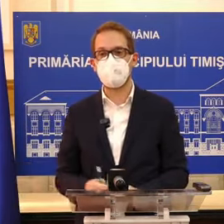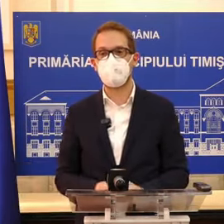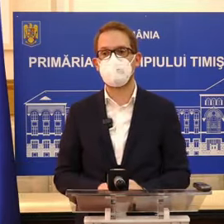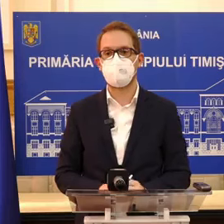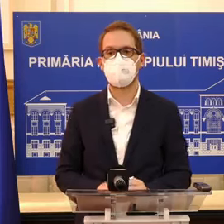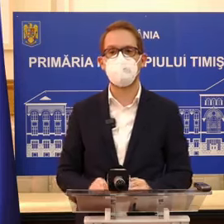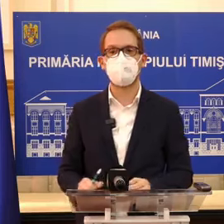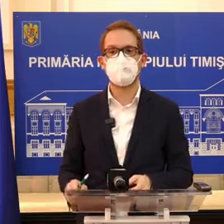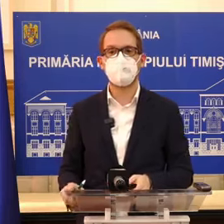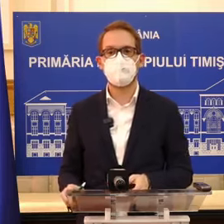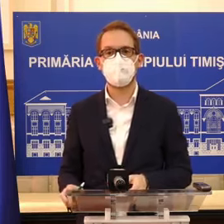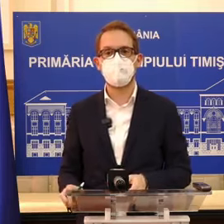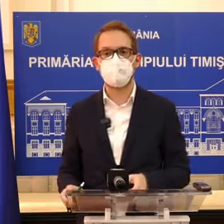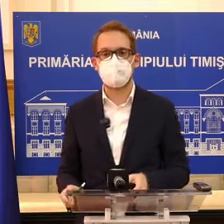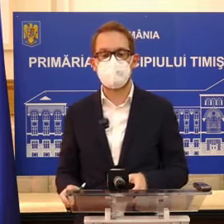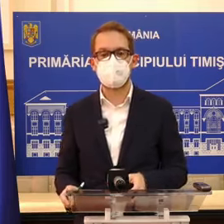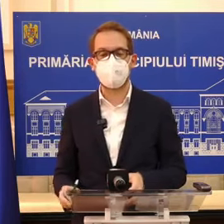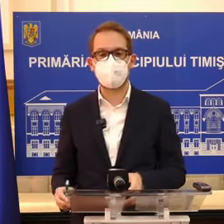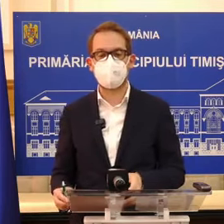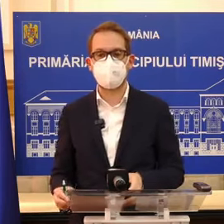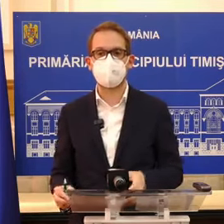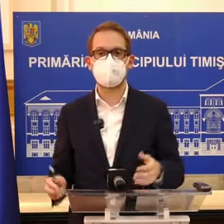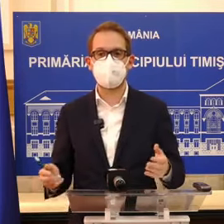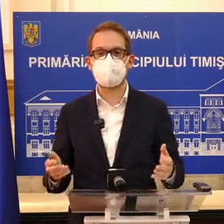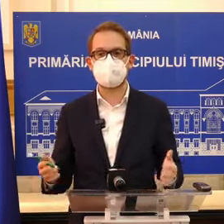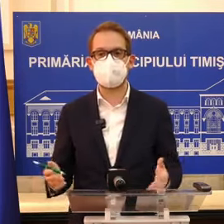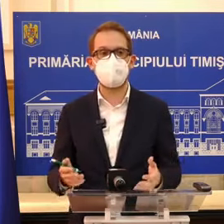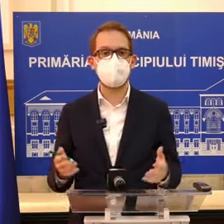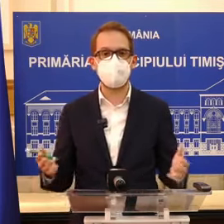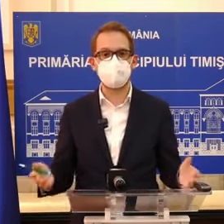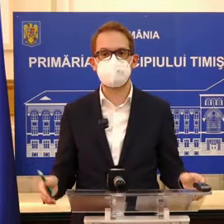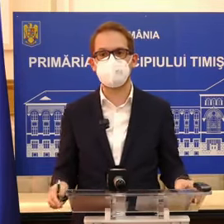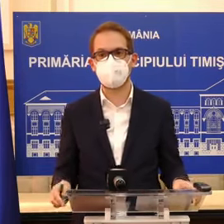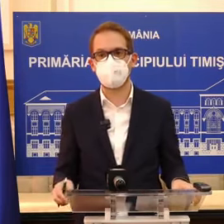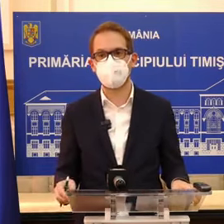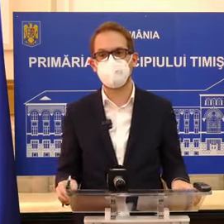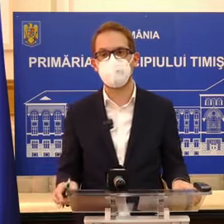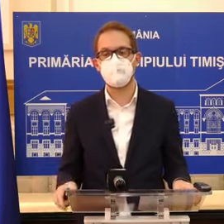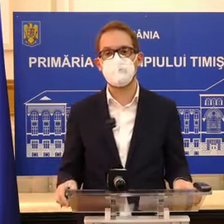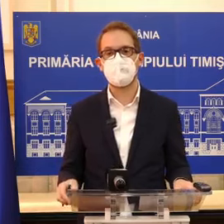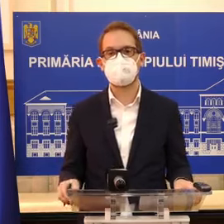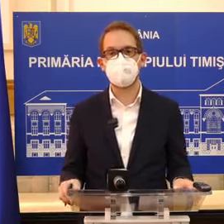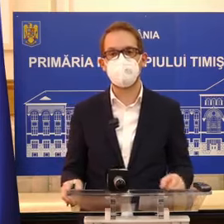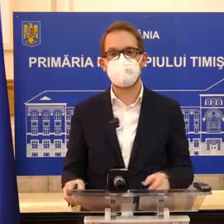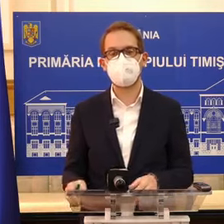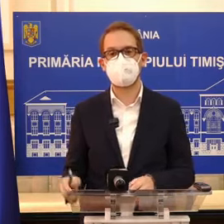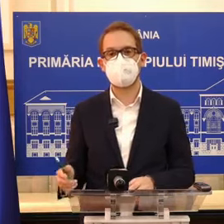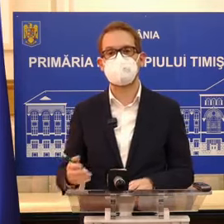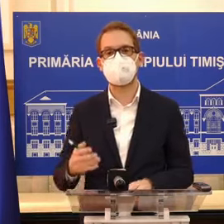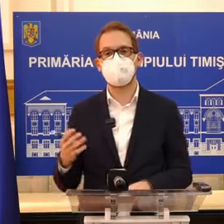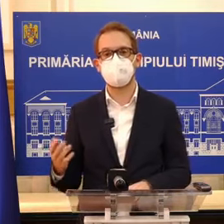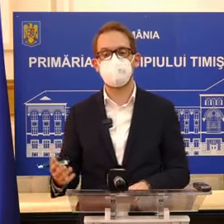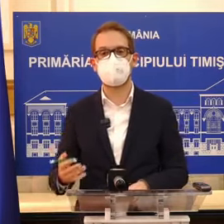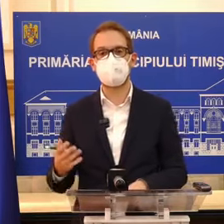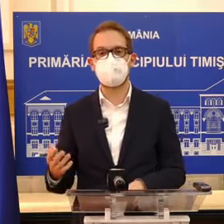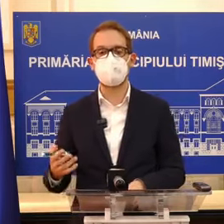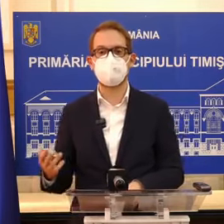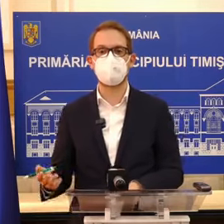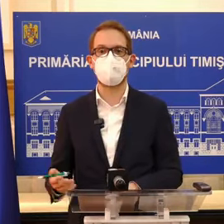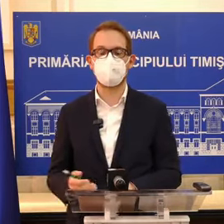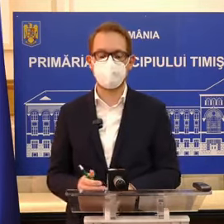Timișorenii care au centrale de apartament, în aceste zile primesc facturi sau prețuri de gaz tot